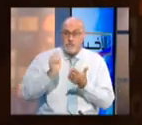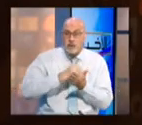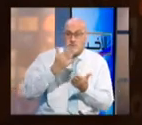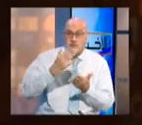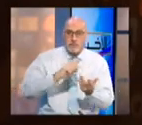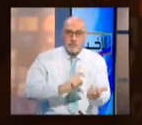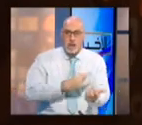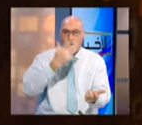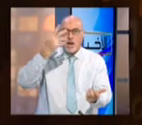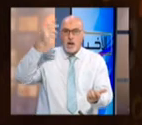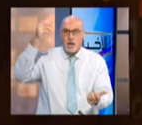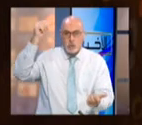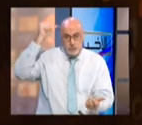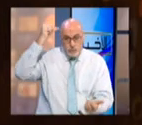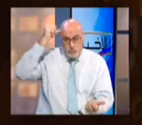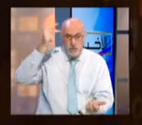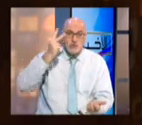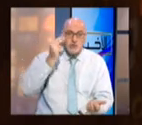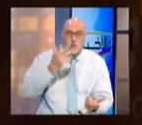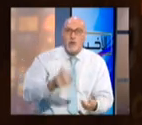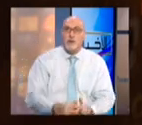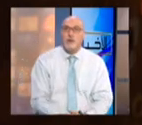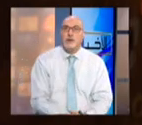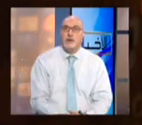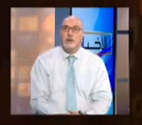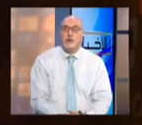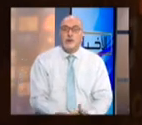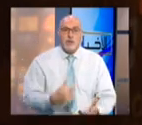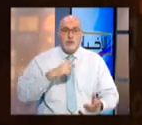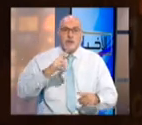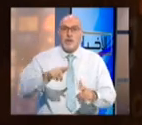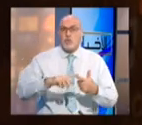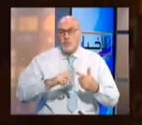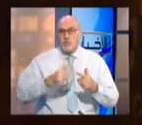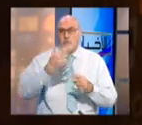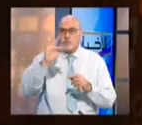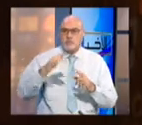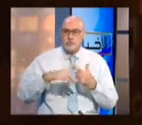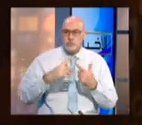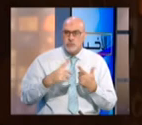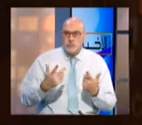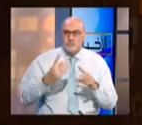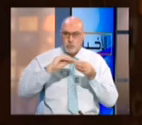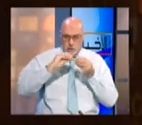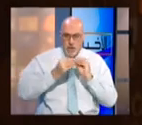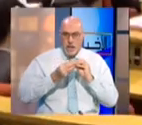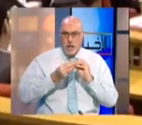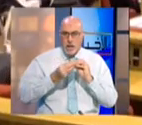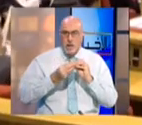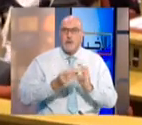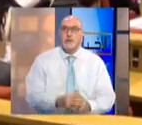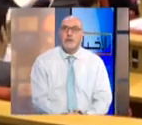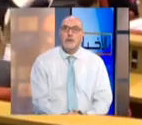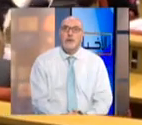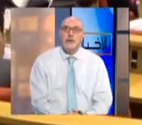والهجرة ومواضع أخرى لها علاقة بالجزائر قد يجدها بعض الفرنسيين غامضة ومعقدة.